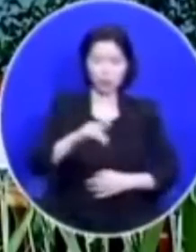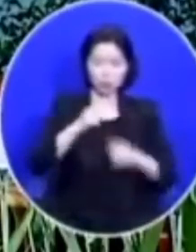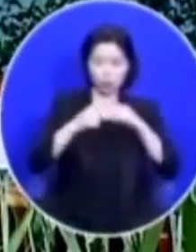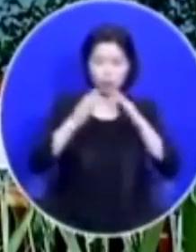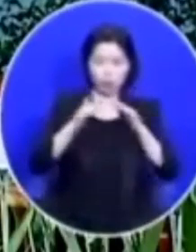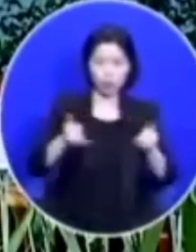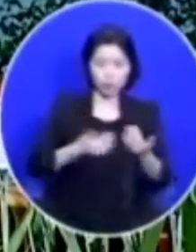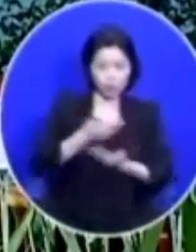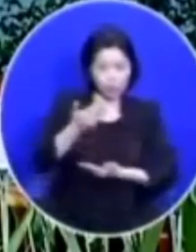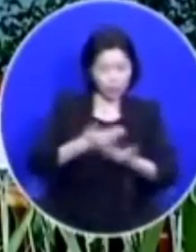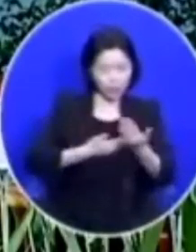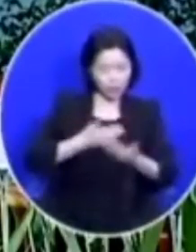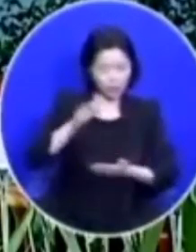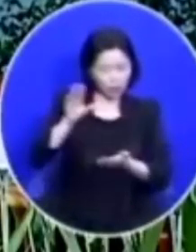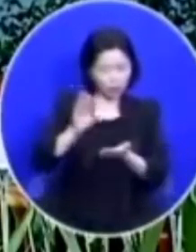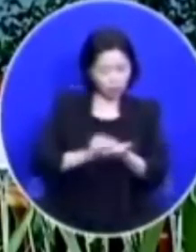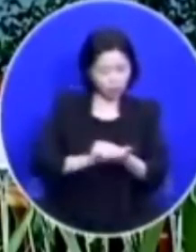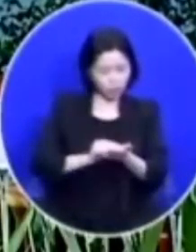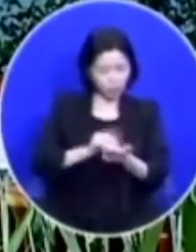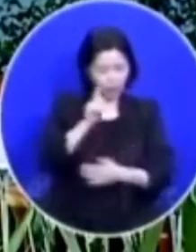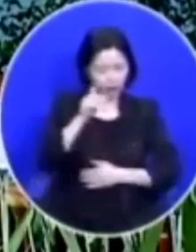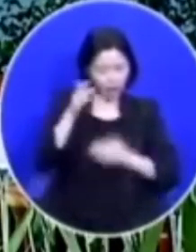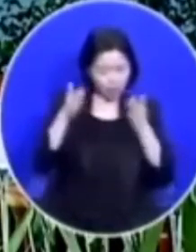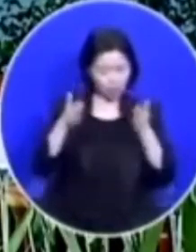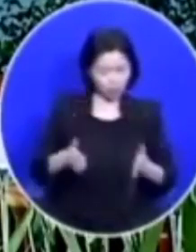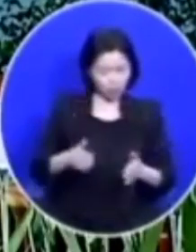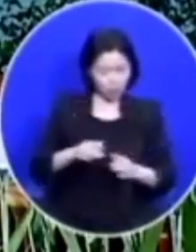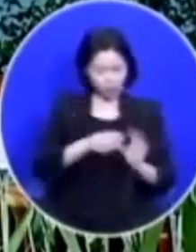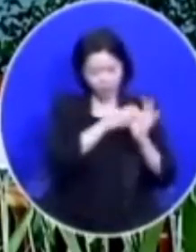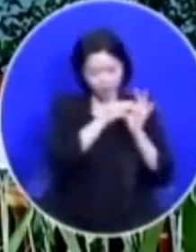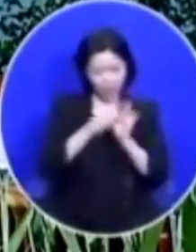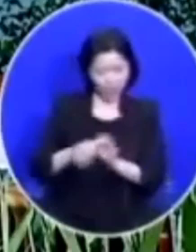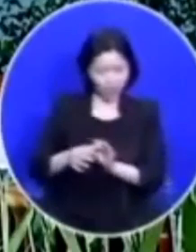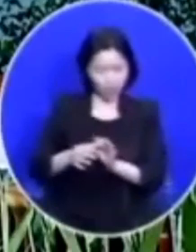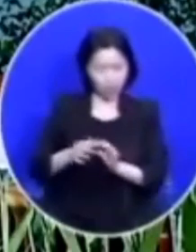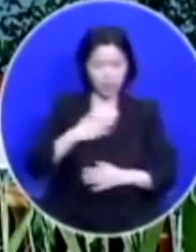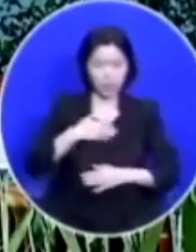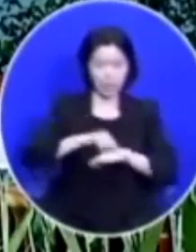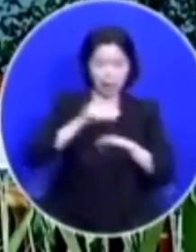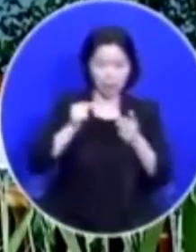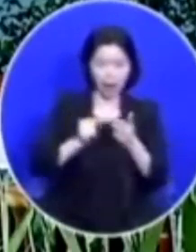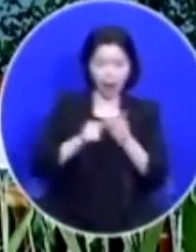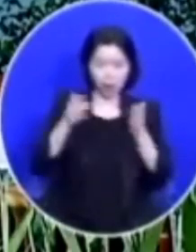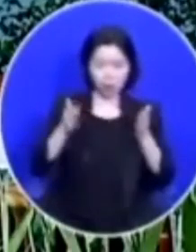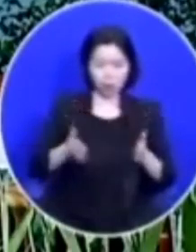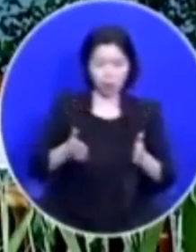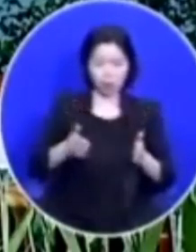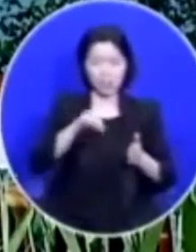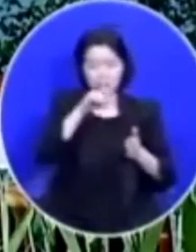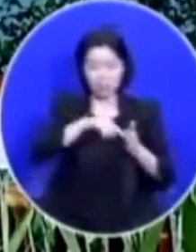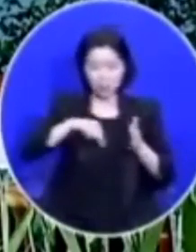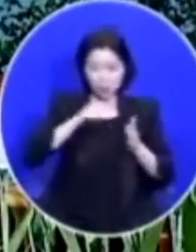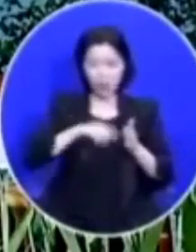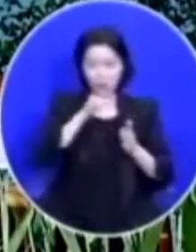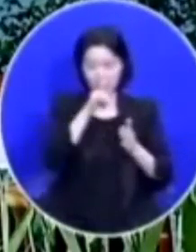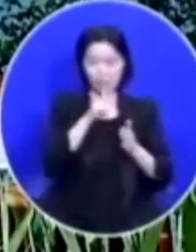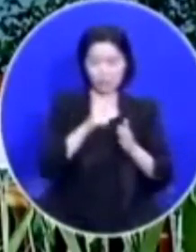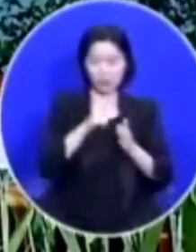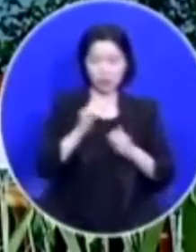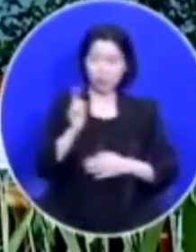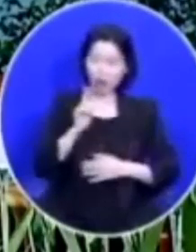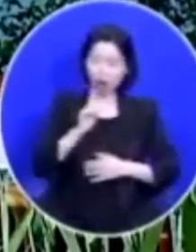될까 하는 숙제가 한 주간 동안 내내 제 마음에 있었습니다 어느 목사님 모임에